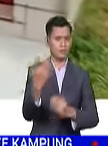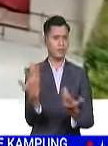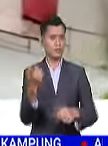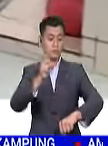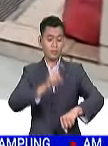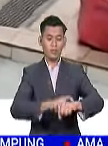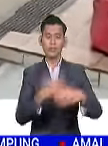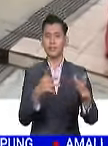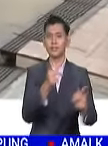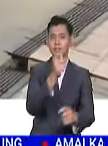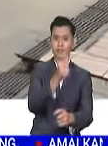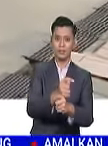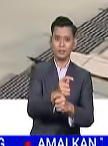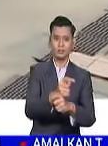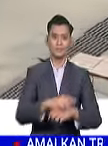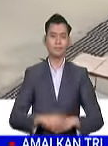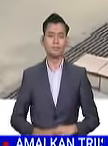ditetapkan.